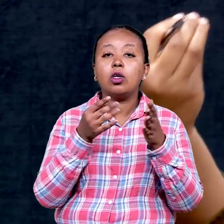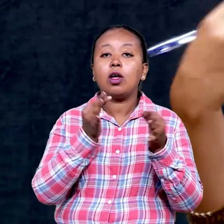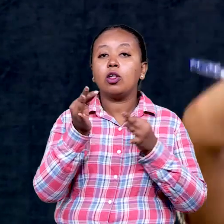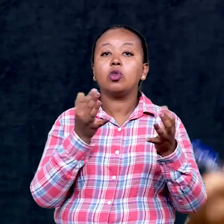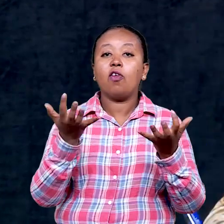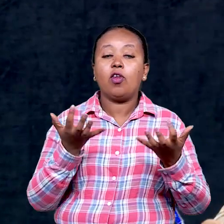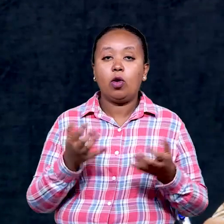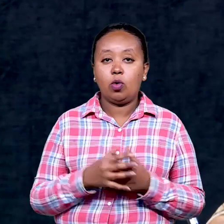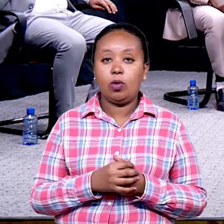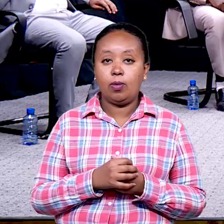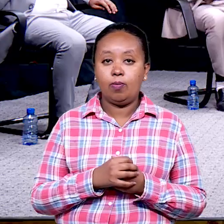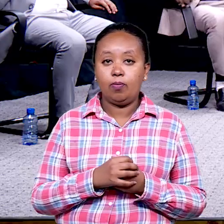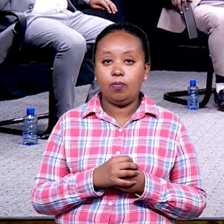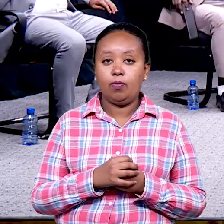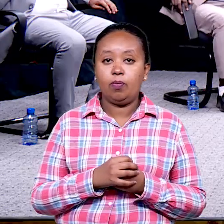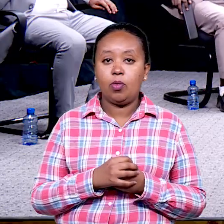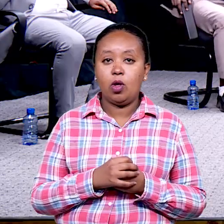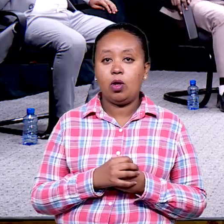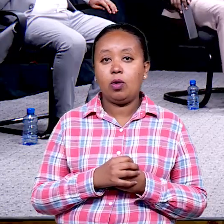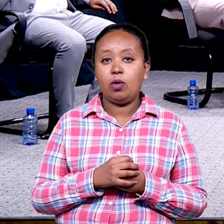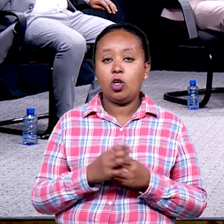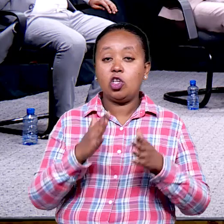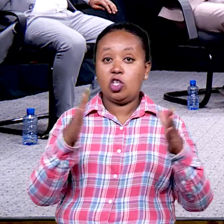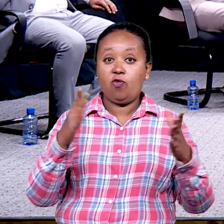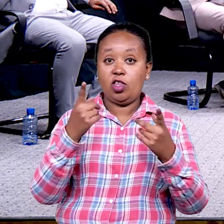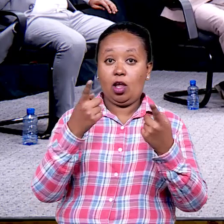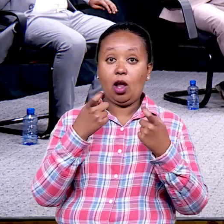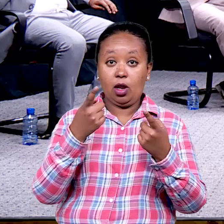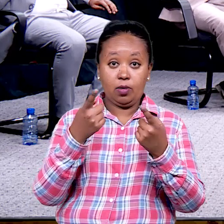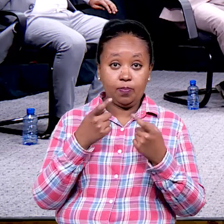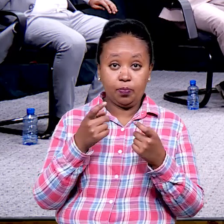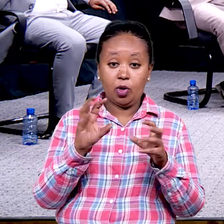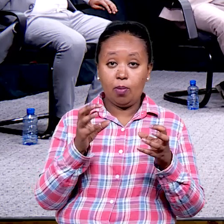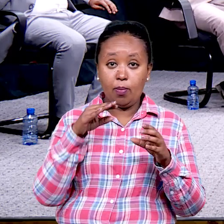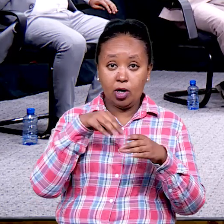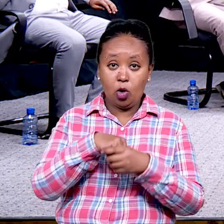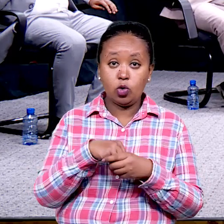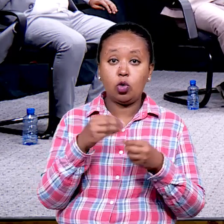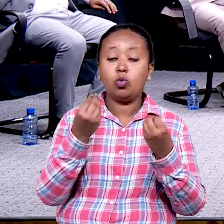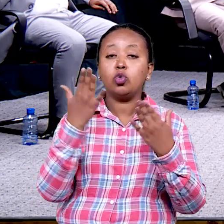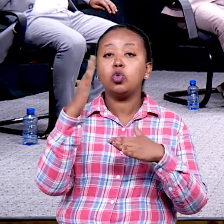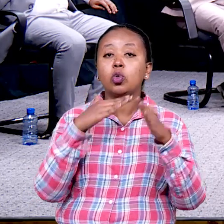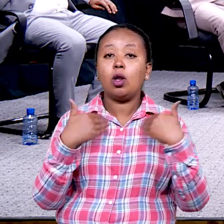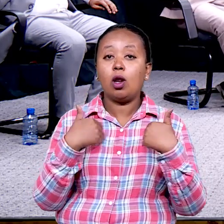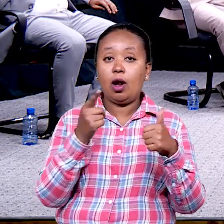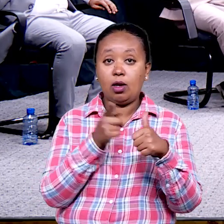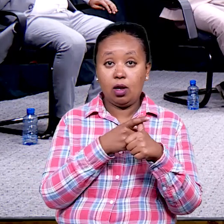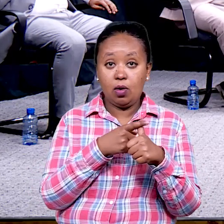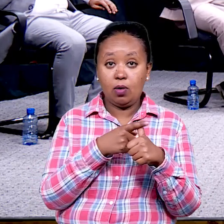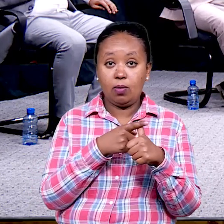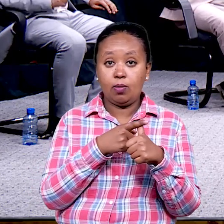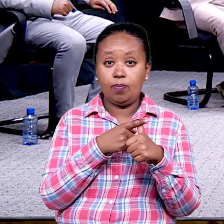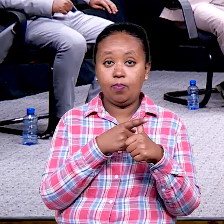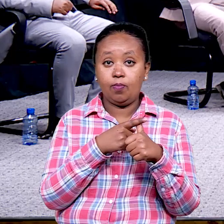እንደሆነ ነው እንዲገልጹልኝ የፈለግኩት። አሁን ትንሽ ሰፊ ጥያቄ ነው። ይኸው በሚዲያ ውስጥ ብዙ ብዙ ችግሮች ነው ያለው።